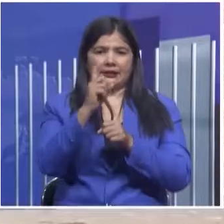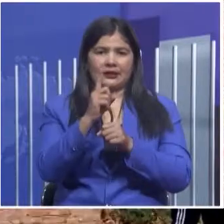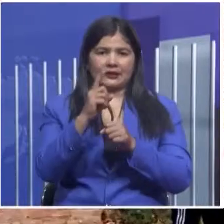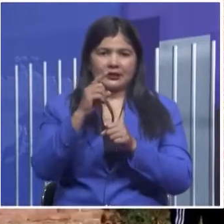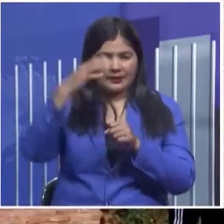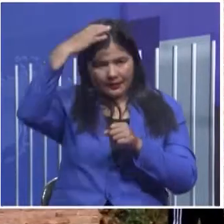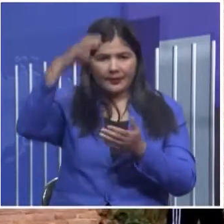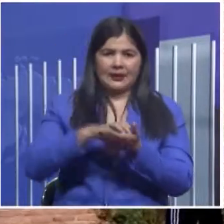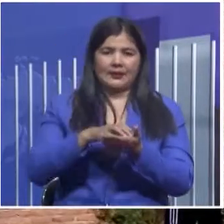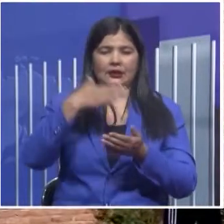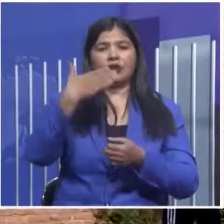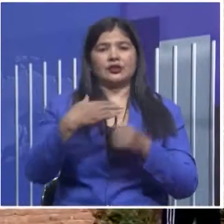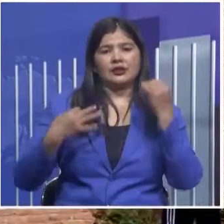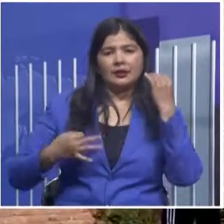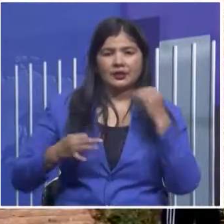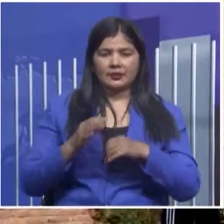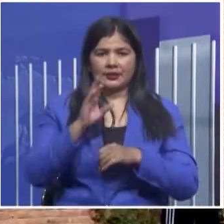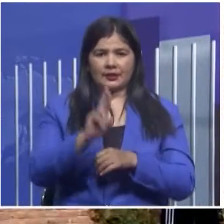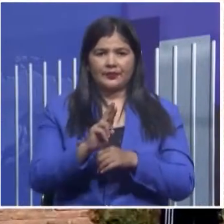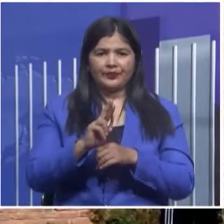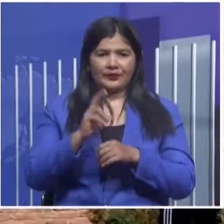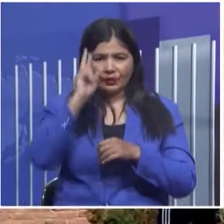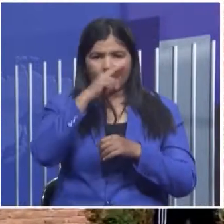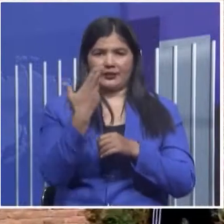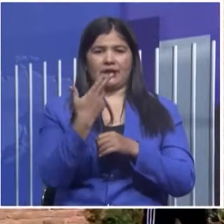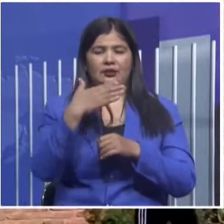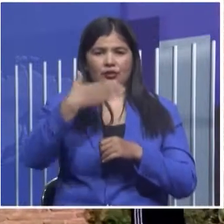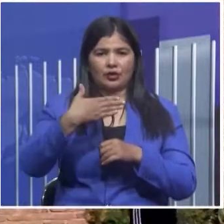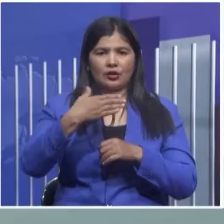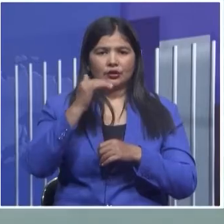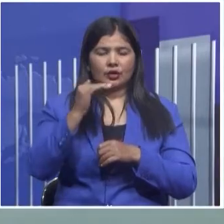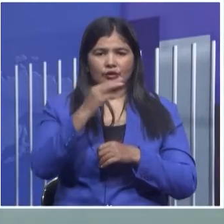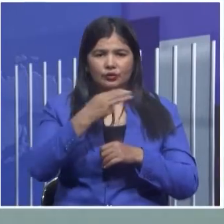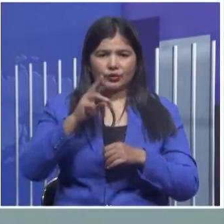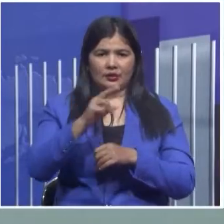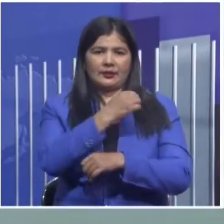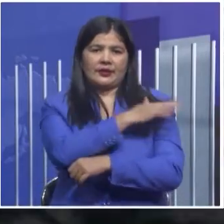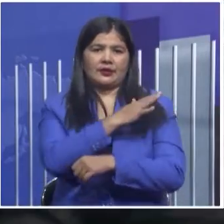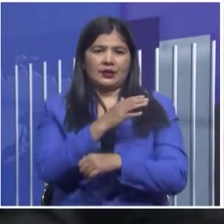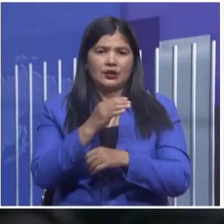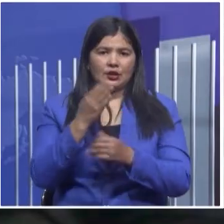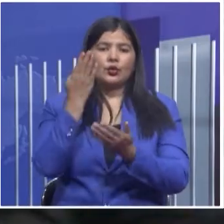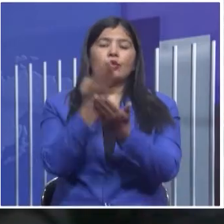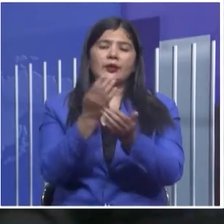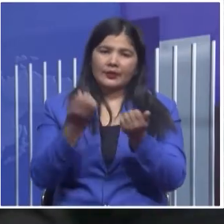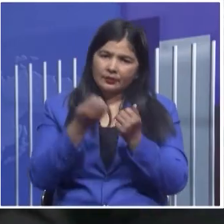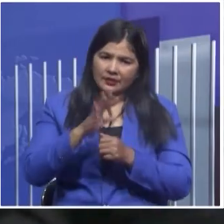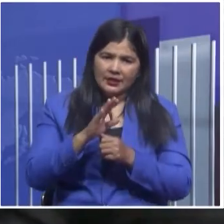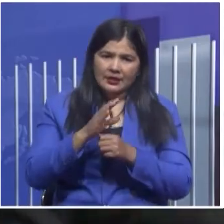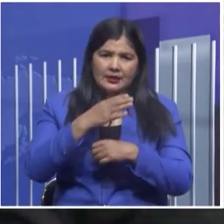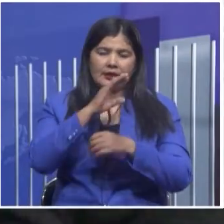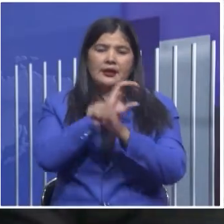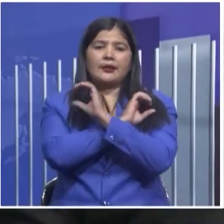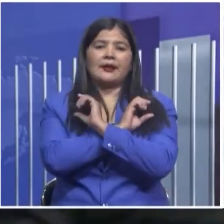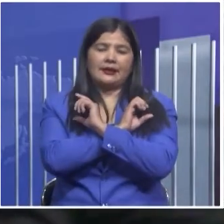राजेन्द्र लक्ष्मी गैरे र राष्ट्रिय जनमोर्चाबाट रूपन्देहीका तुल बहादुर विक उम्मेद्वार हुनुहुन्छ। यस्तै एमालेका